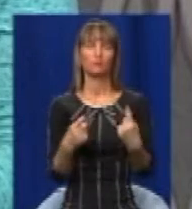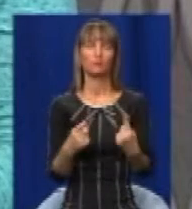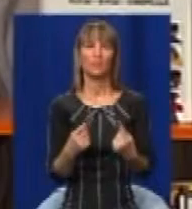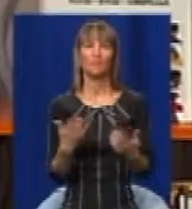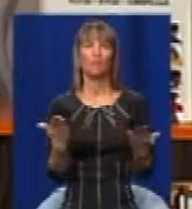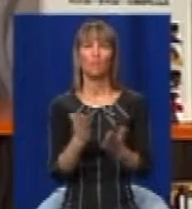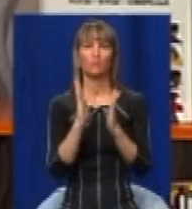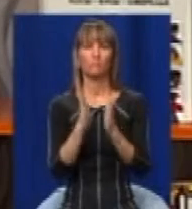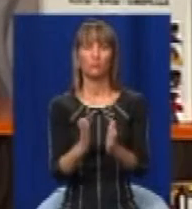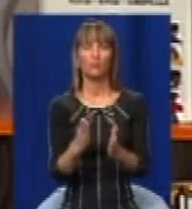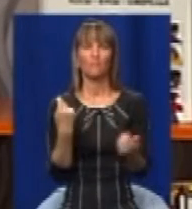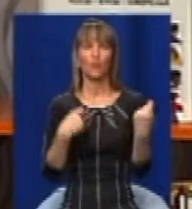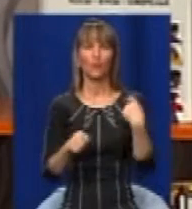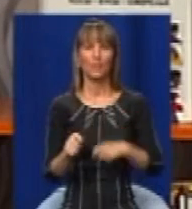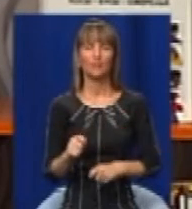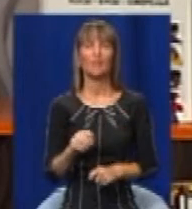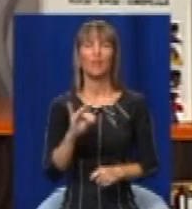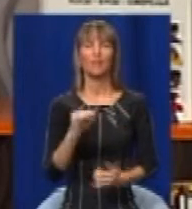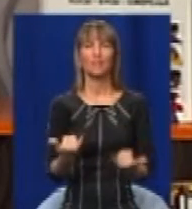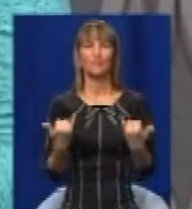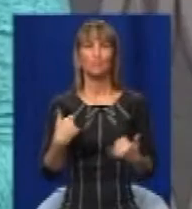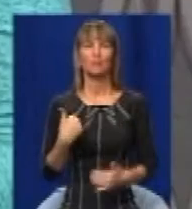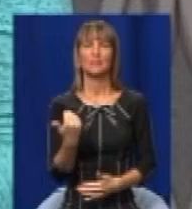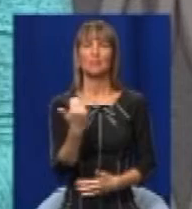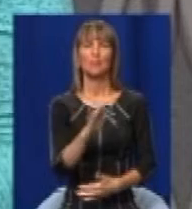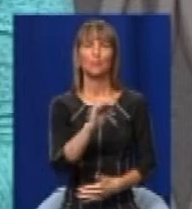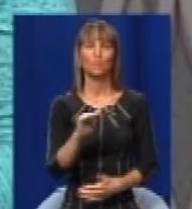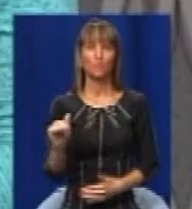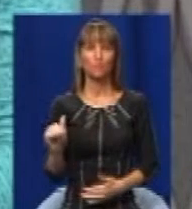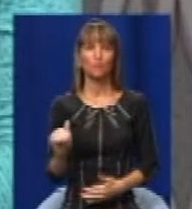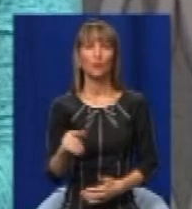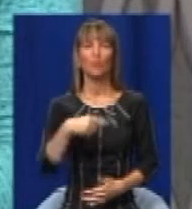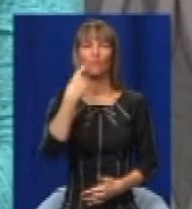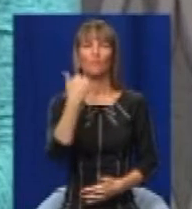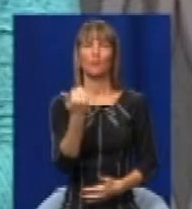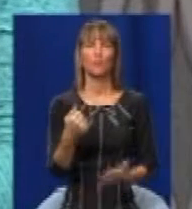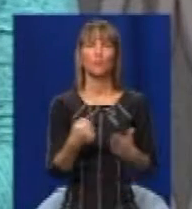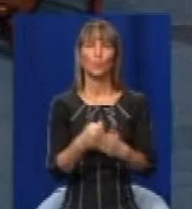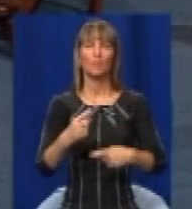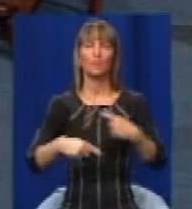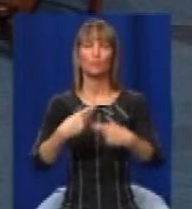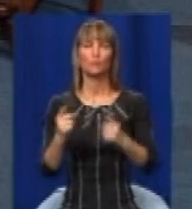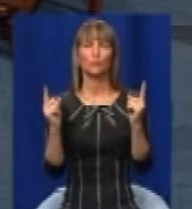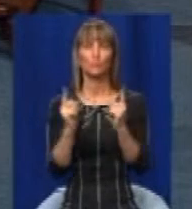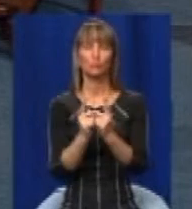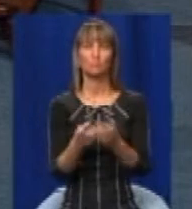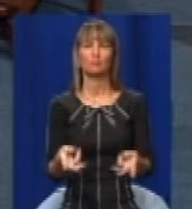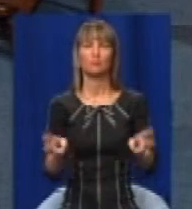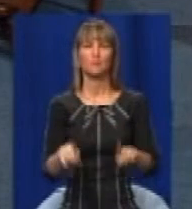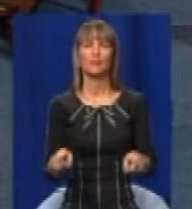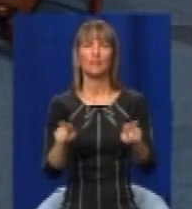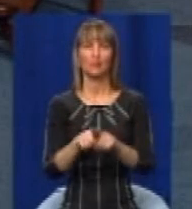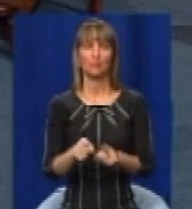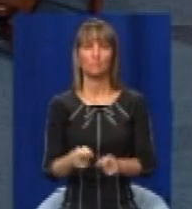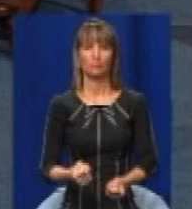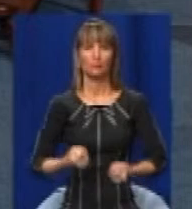певному стилі чи одязі. Ну, а на сьогодні ми з вами прощаємося, говоримо вам до наступних зустрічей, залишайтеся такими